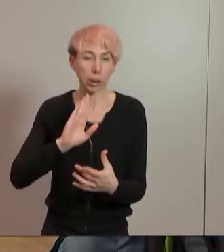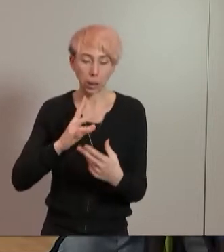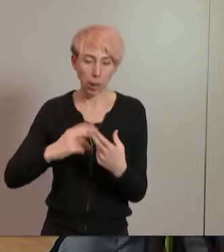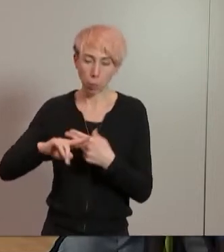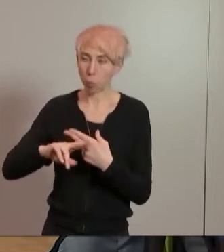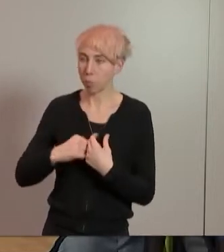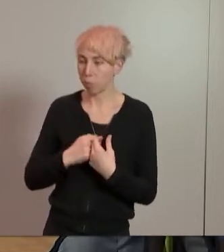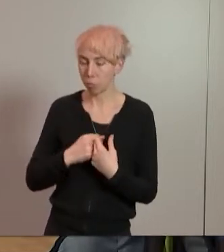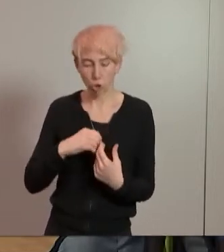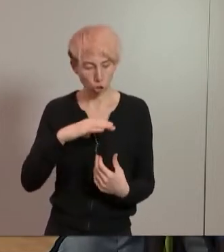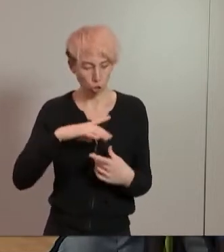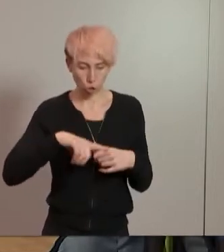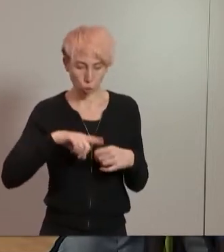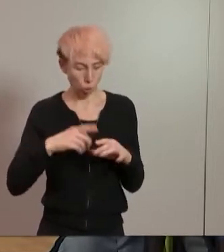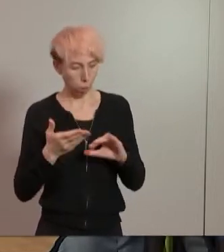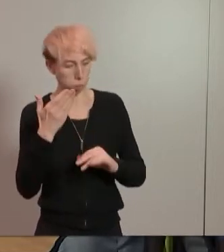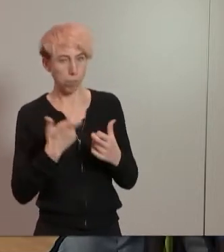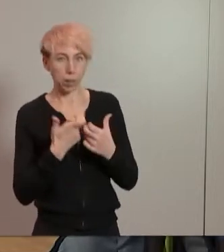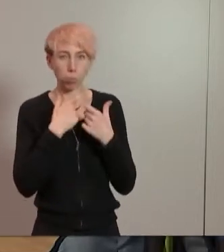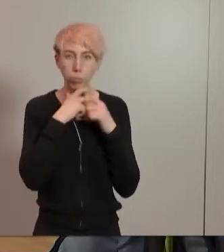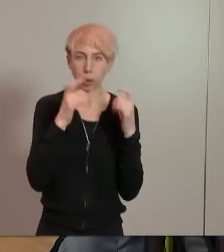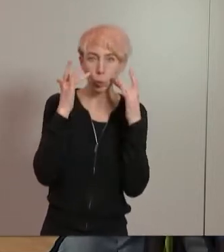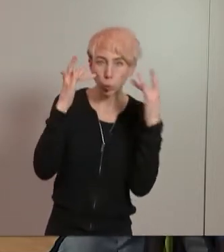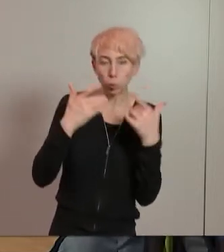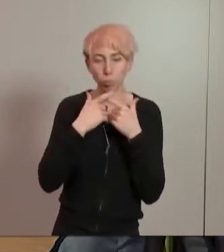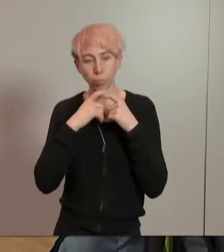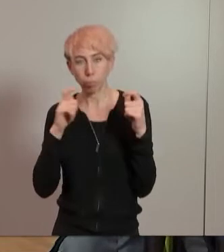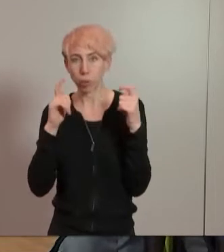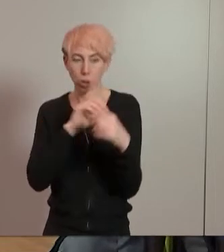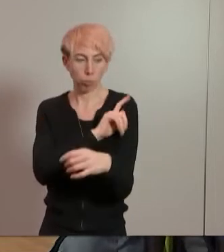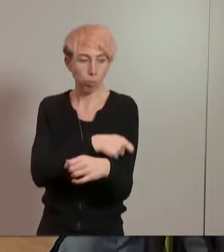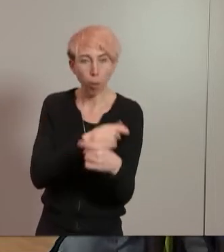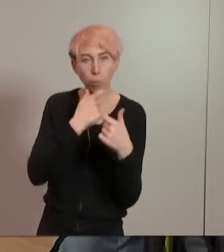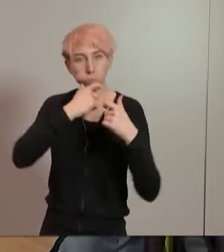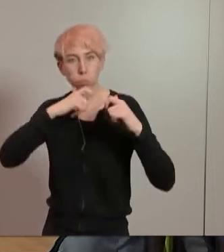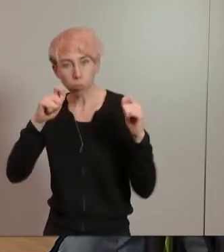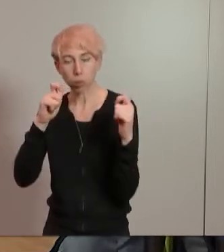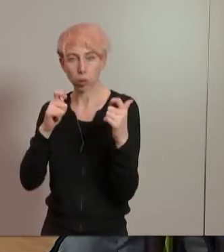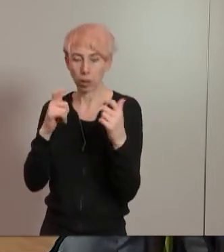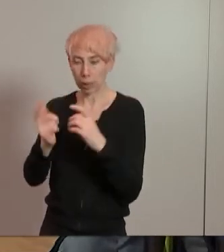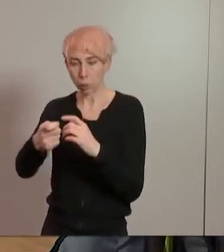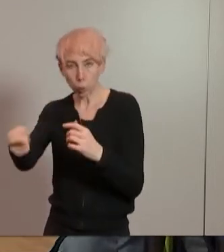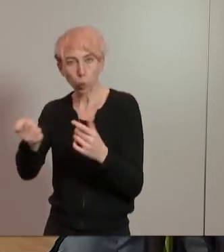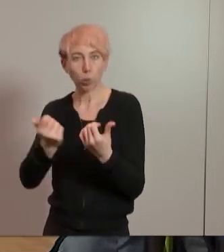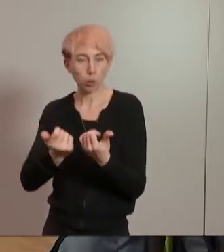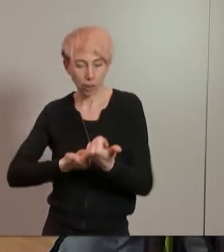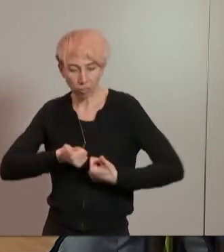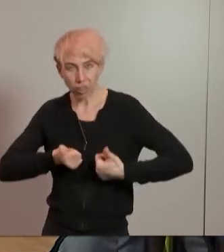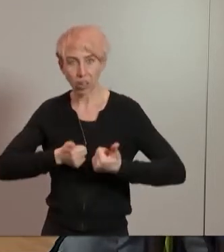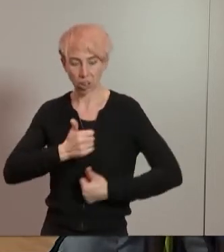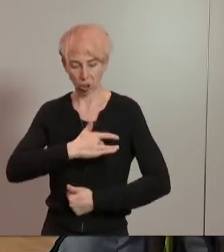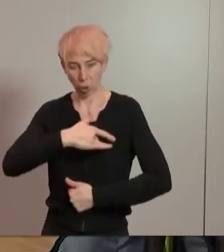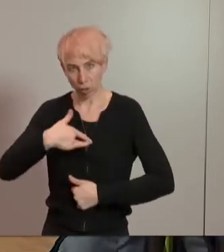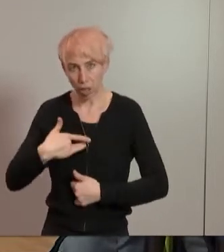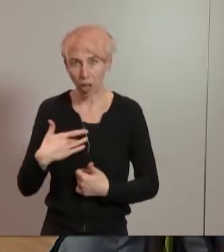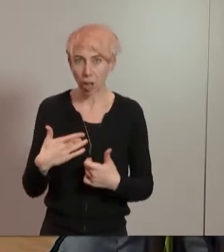y a d'excellentes choses, hein, comme l'accès à la culture, l'accès au sport, l'accès à la nature, l'accès aux services, l'accès à la santé,